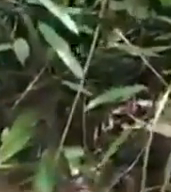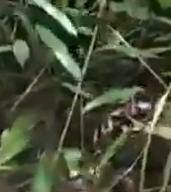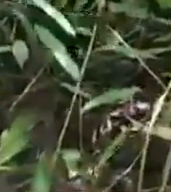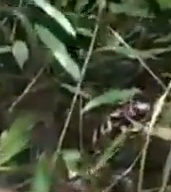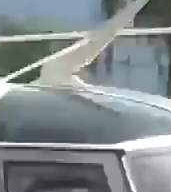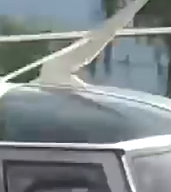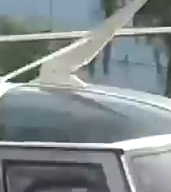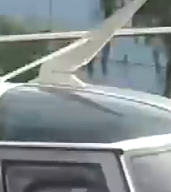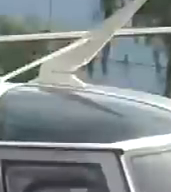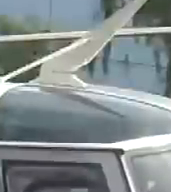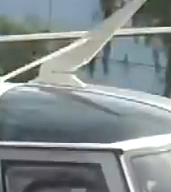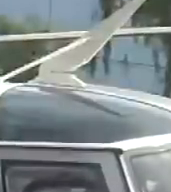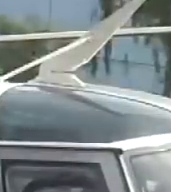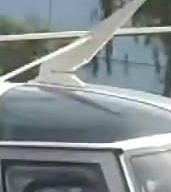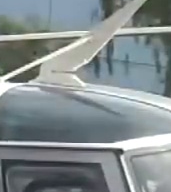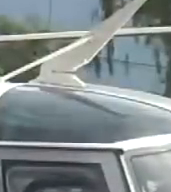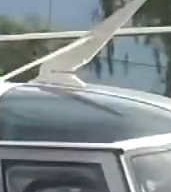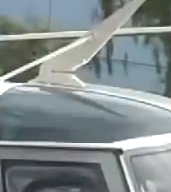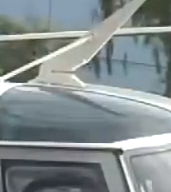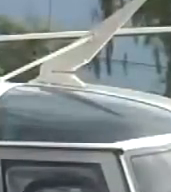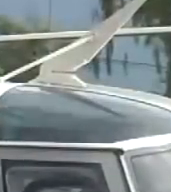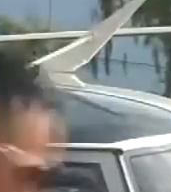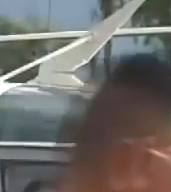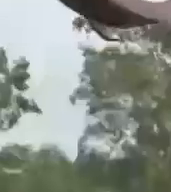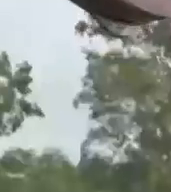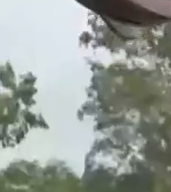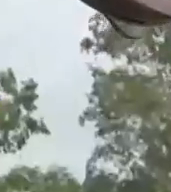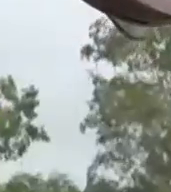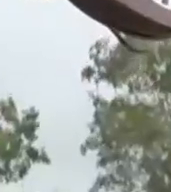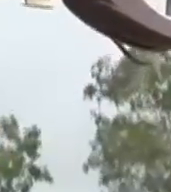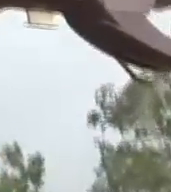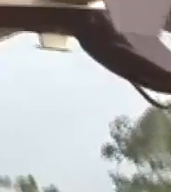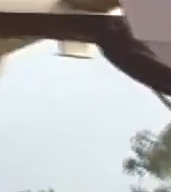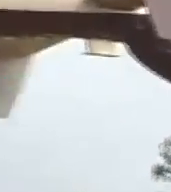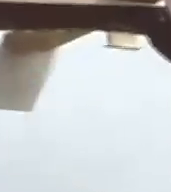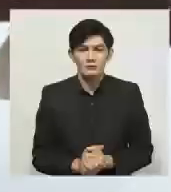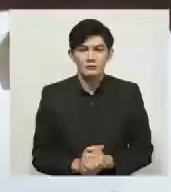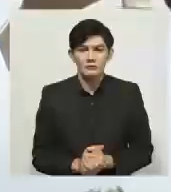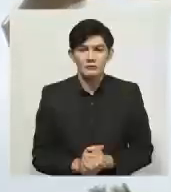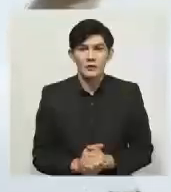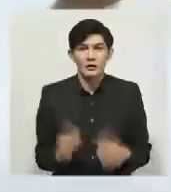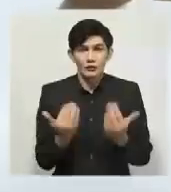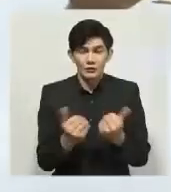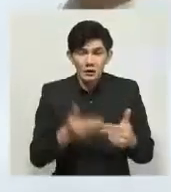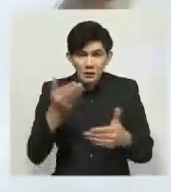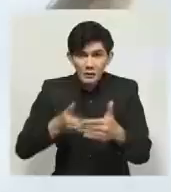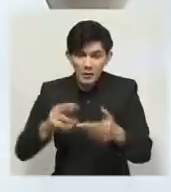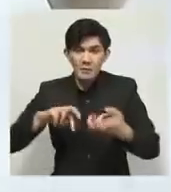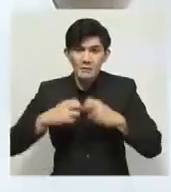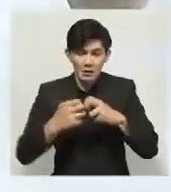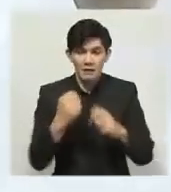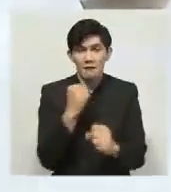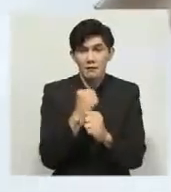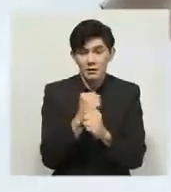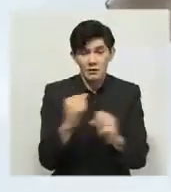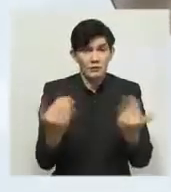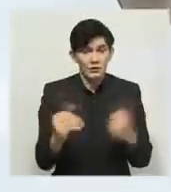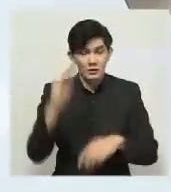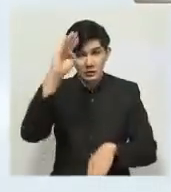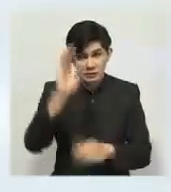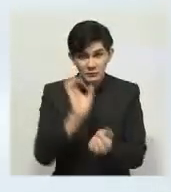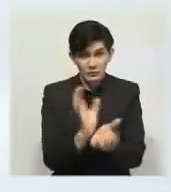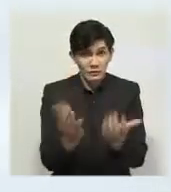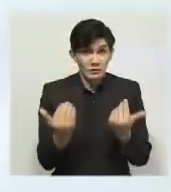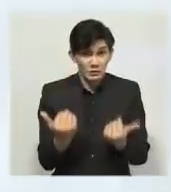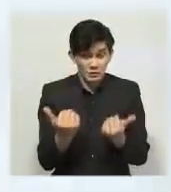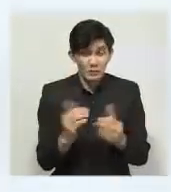โพรงนะคะก็บางจุดก็เป็นอากาศที่เบาบางแล้วก็อีกทั้งยังมีความมืดเข้ามาเป็นอุปสรรคด้วยค่ะซึ่งวันนี้นะคะทางตำรวจเ